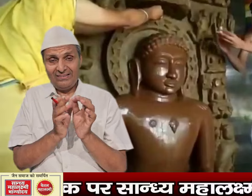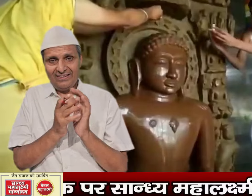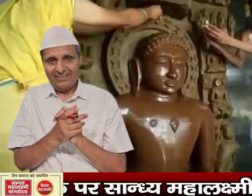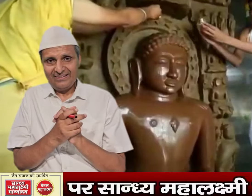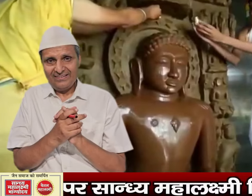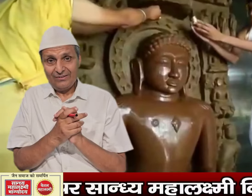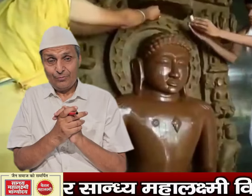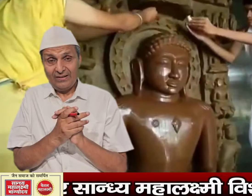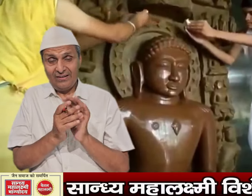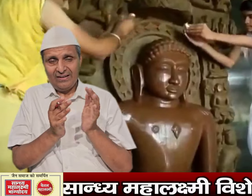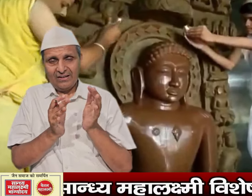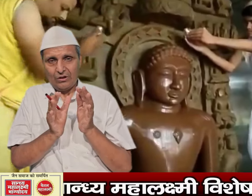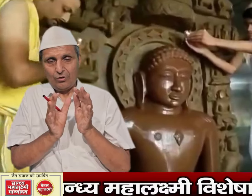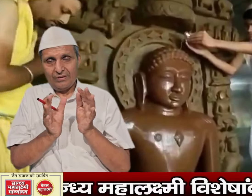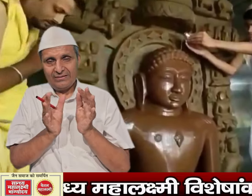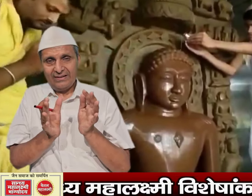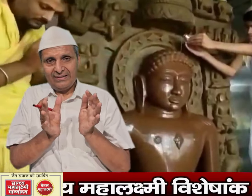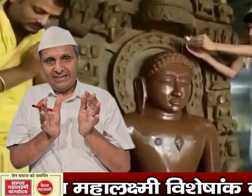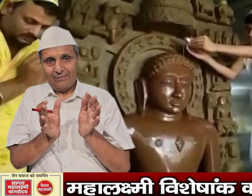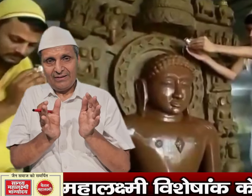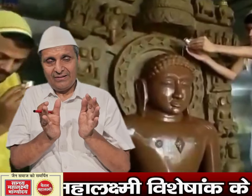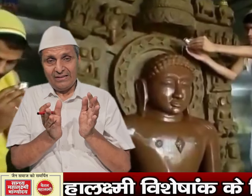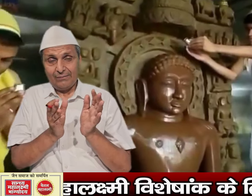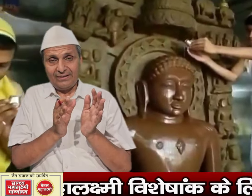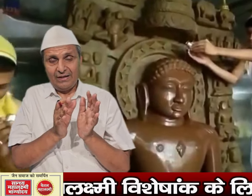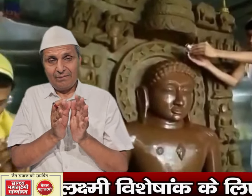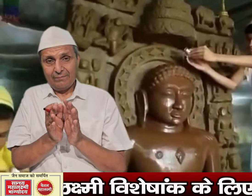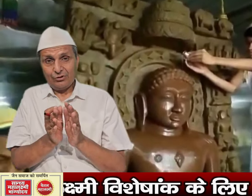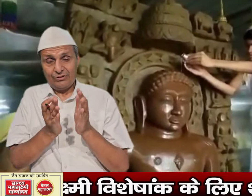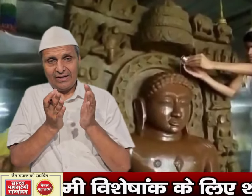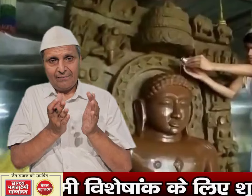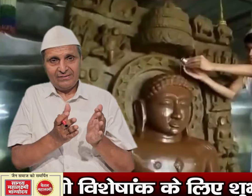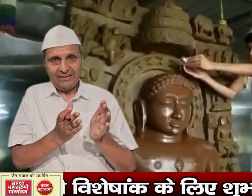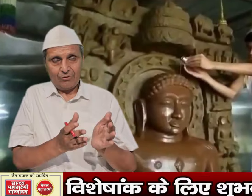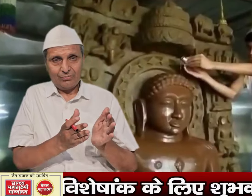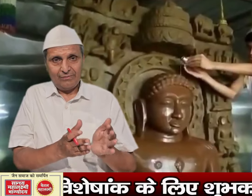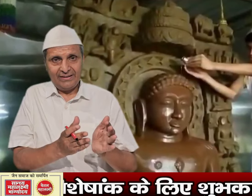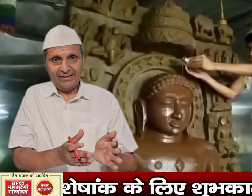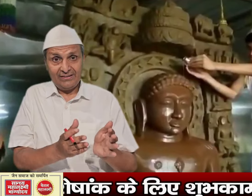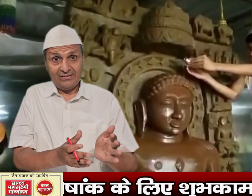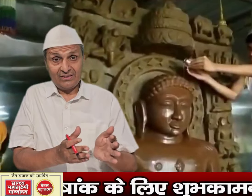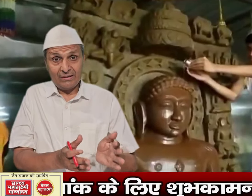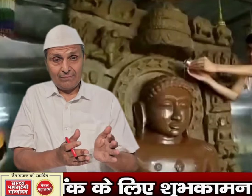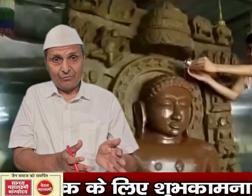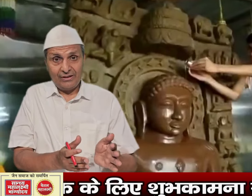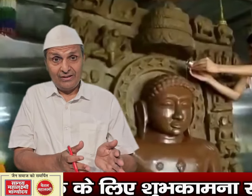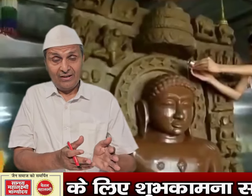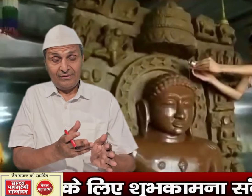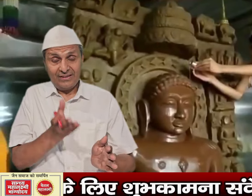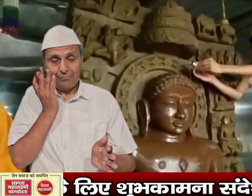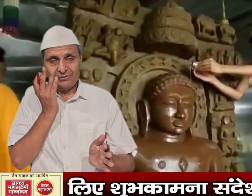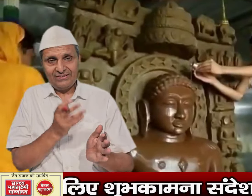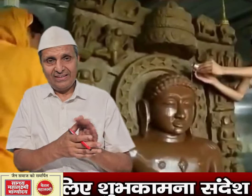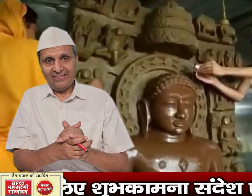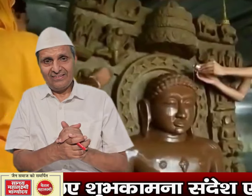पन्नालाल जी गए सुबह गांव नदी देखी ना आपने जब नदी का पानी बन तो दरार बन जाती है बहुत बड़ी बड़ी गहरी गहरी 10 10 12 12 फुट की